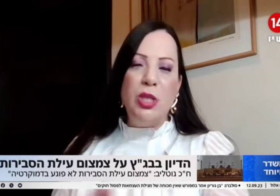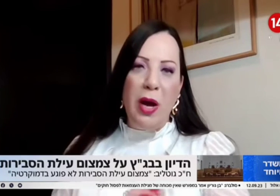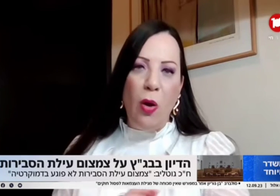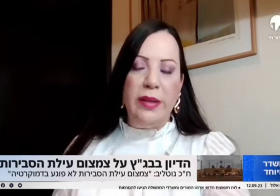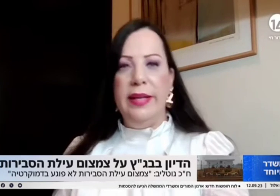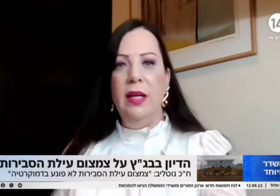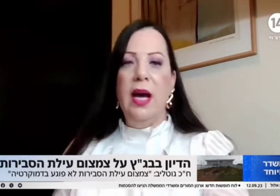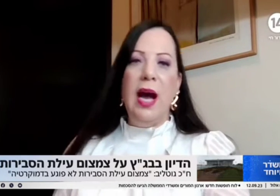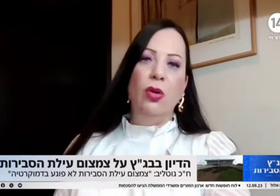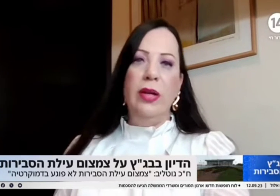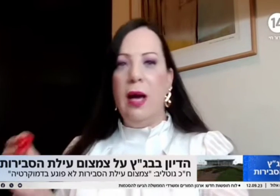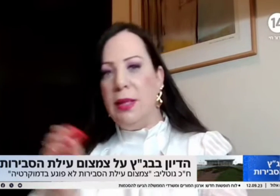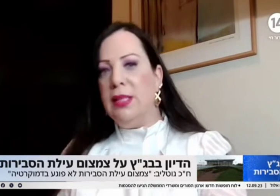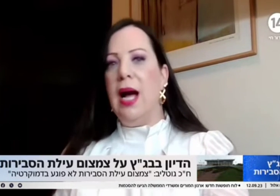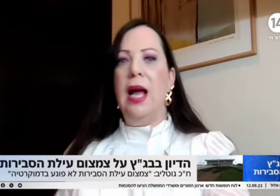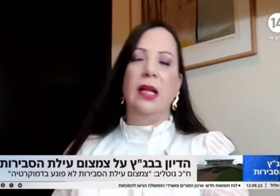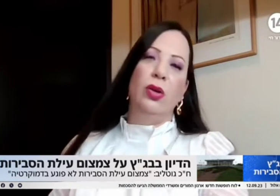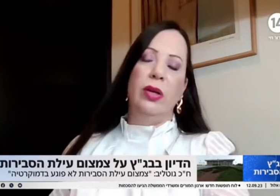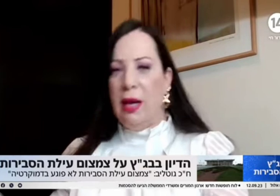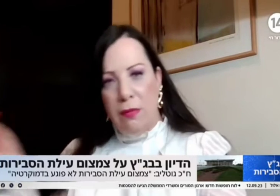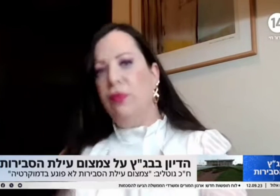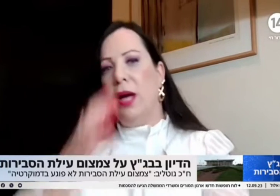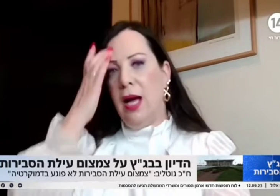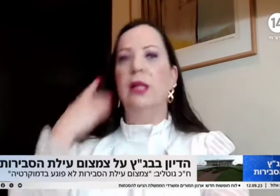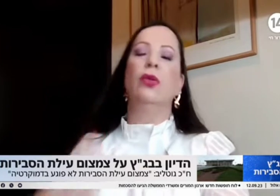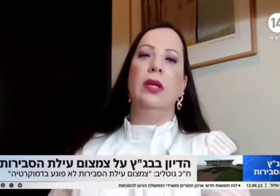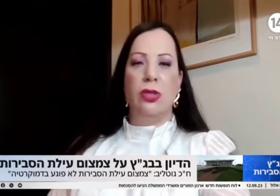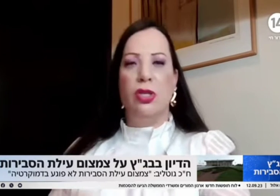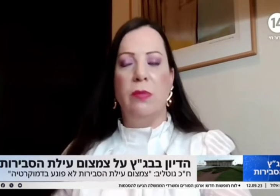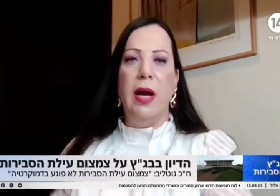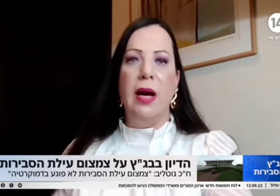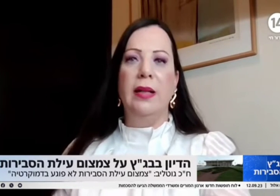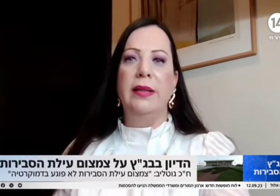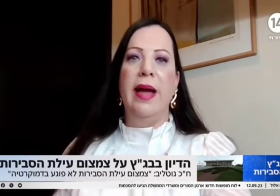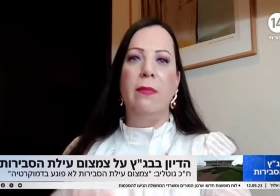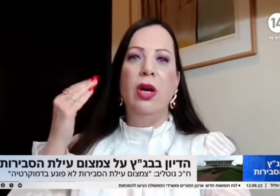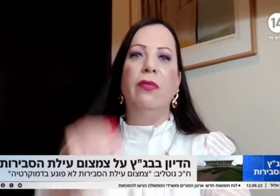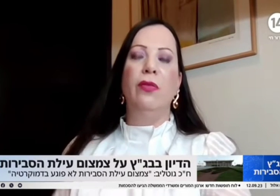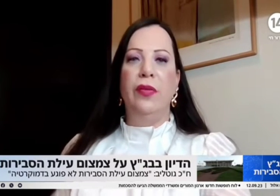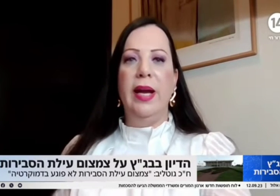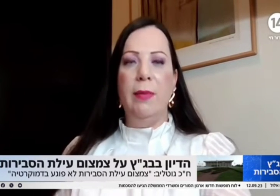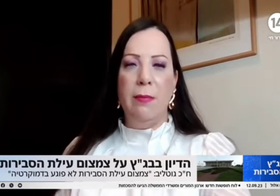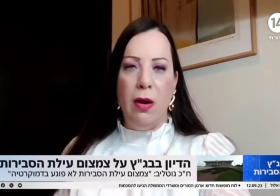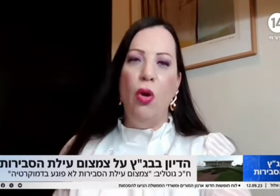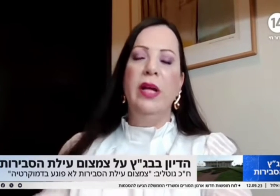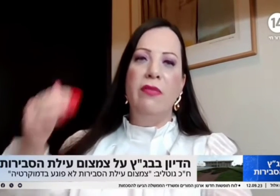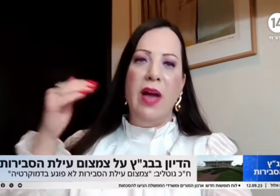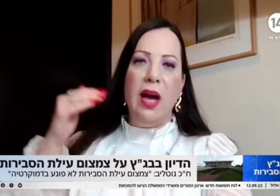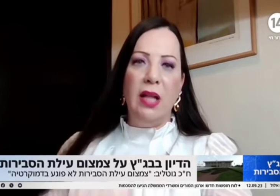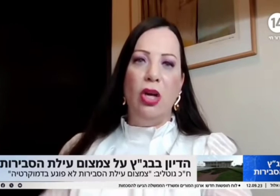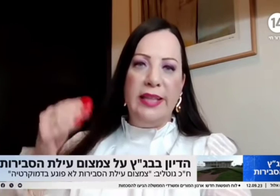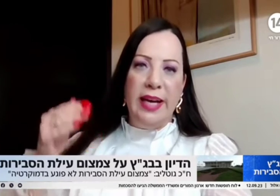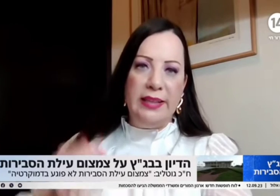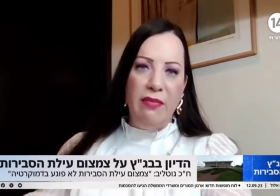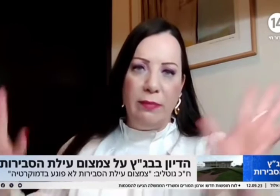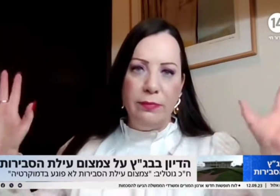משבר חוקתי אדוני הרמטכל אדוני המקל אדוני ראש השבק אתם כפופים למרות והחלטות